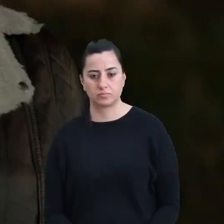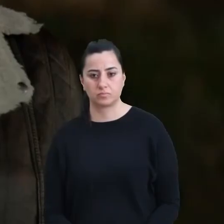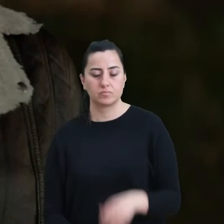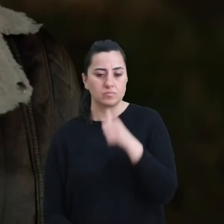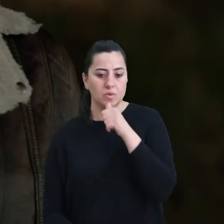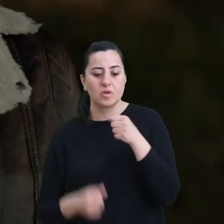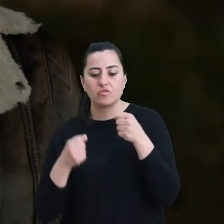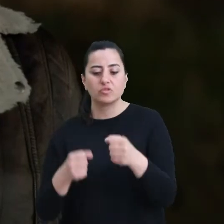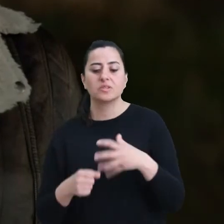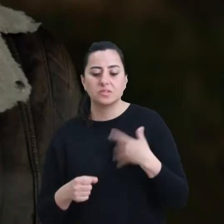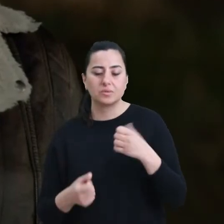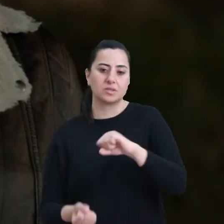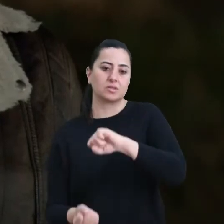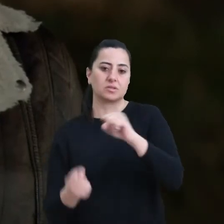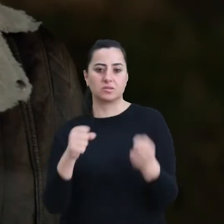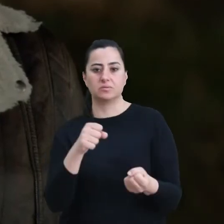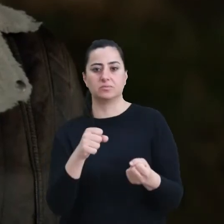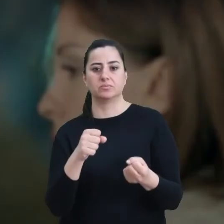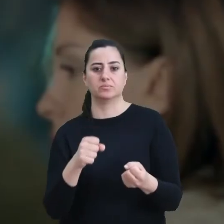Babam çarpmayayım diye kırmış direksiyon emmi.